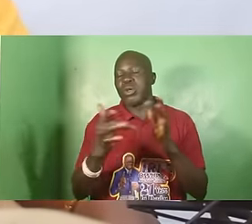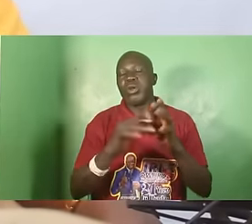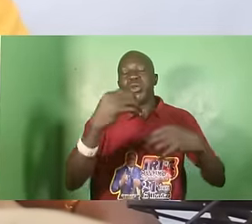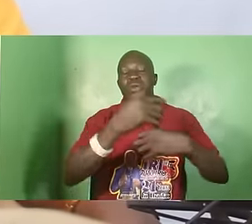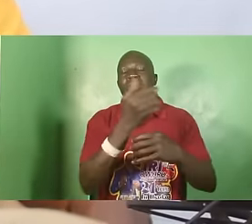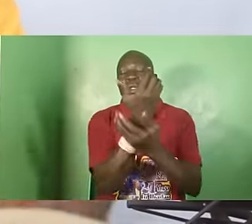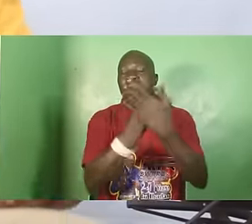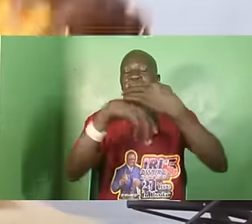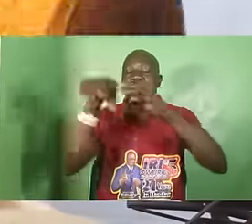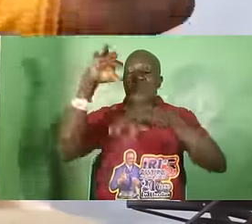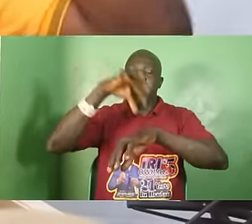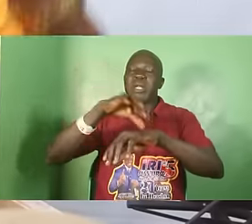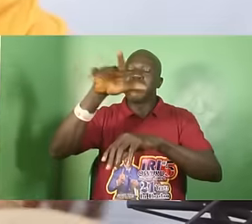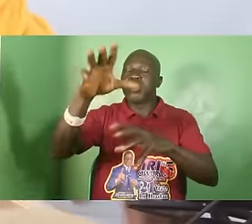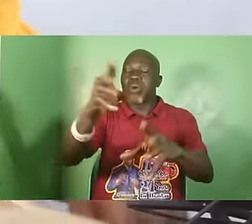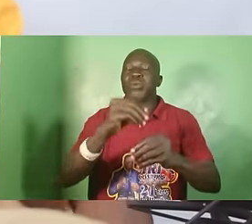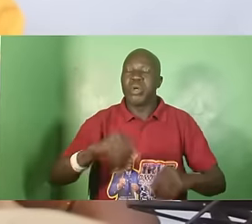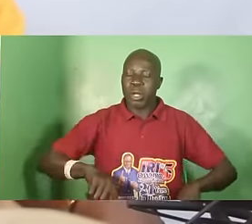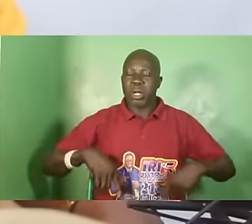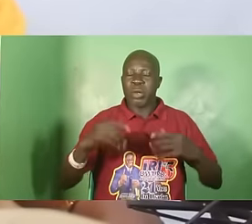dáyé àti ọ̀run. Wà á rí àánú gbà.